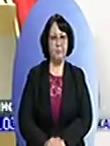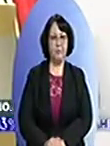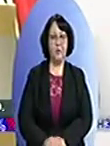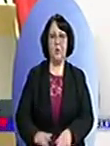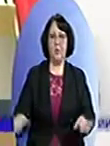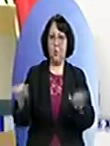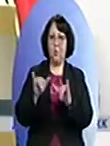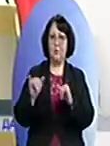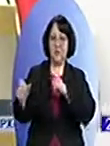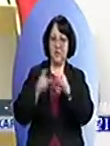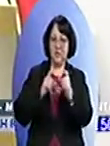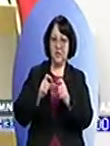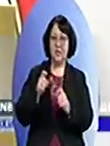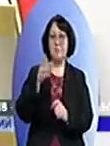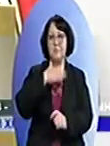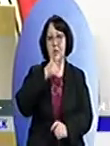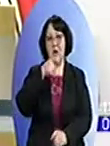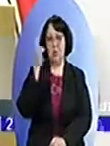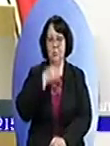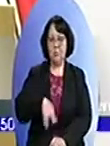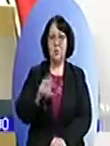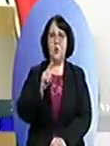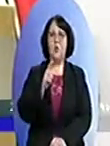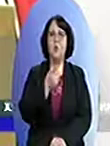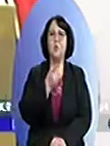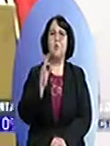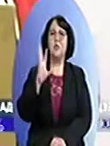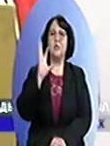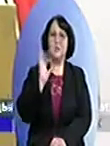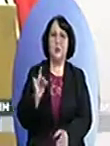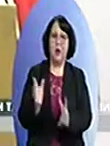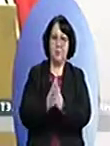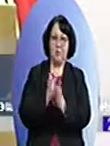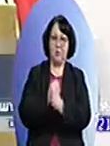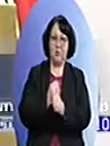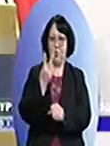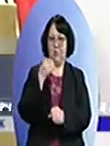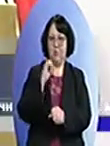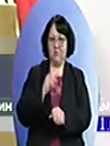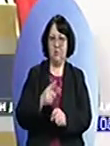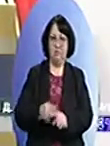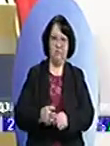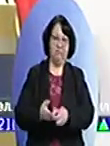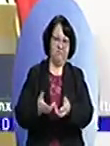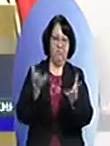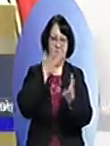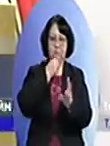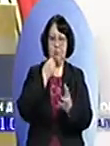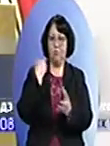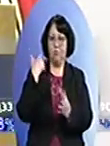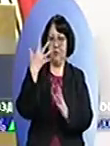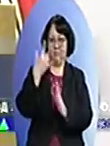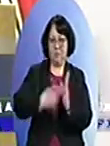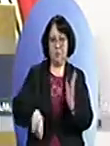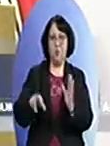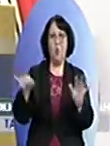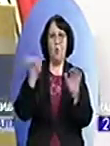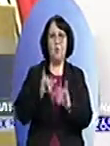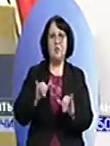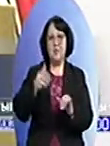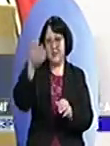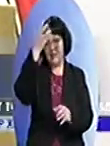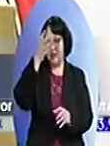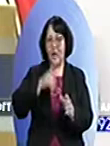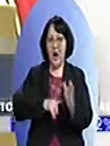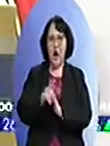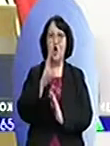Хоёр орны эдийн засаг, эрүүл мэндийн хүмүүлийн салбарын хамтын ажиллагаа үйл явдлаар ариун байж, өнгөрсөн 5 дугаар сард хоёр орны засгийн газрын хоорондын комиссийн анх